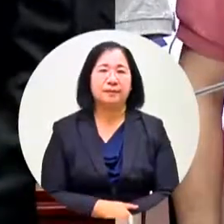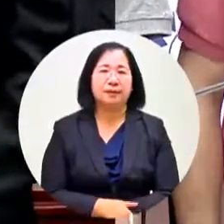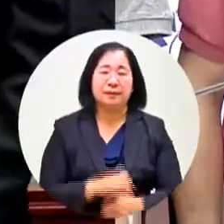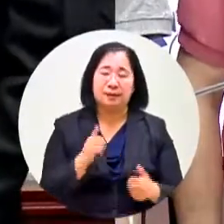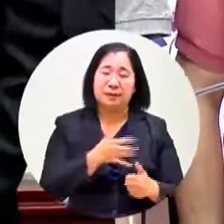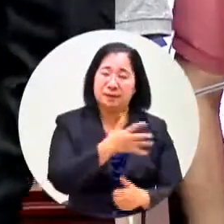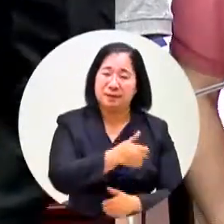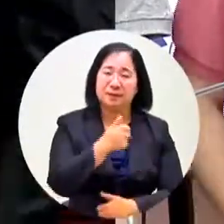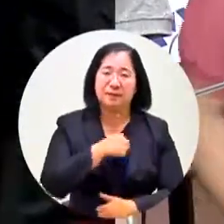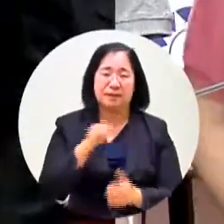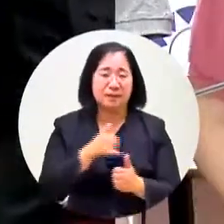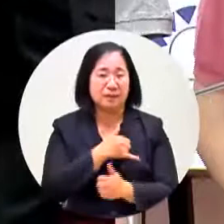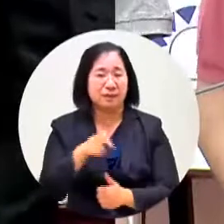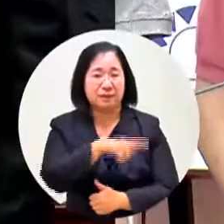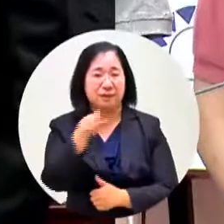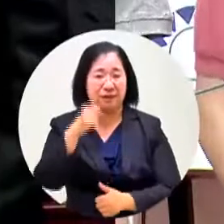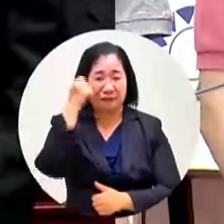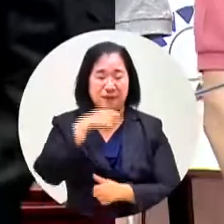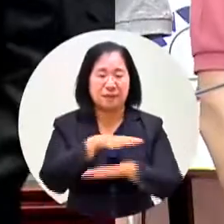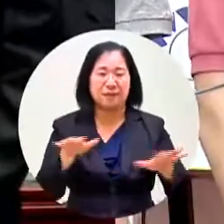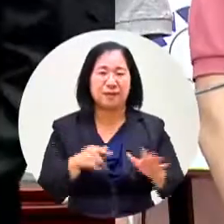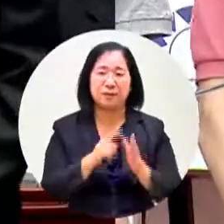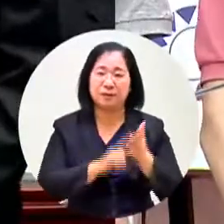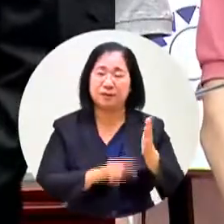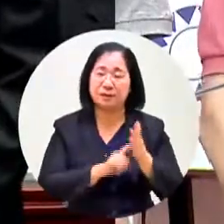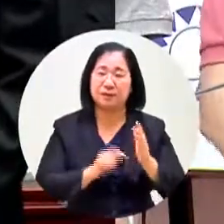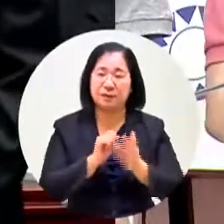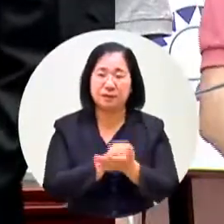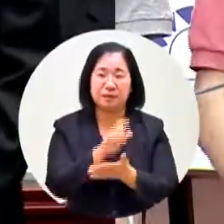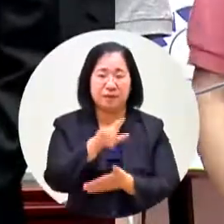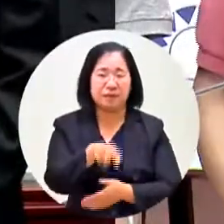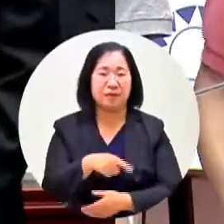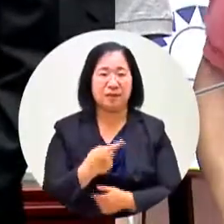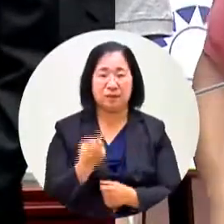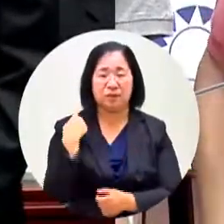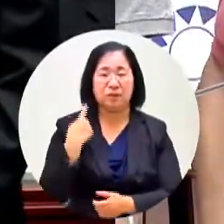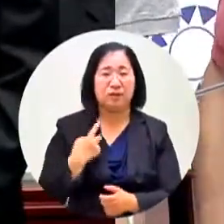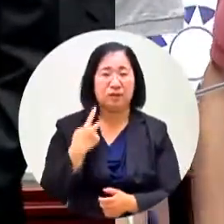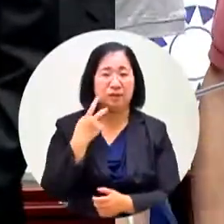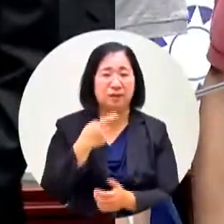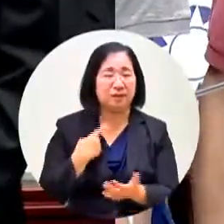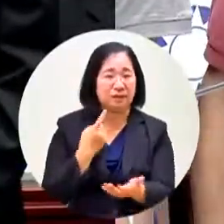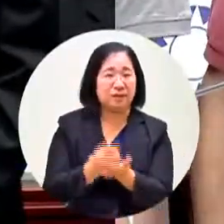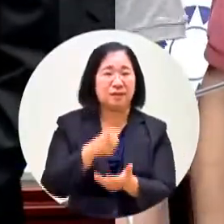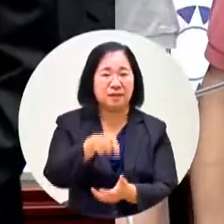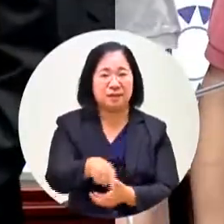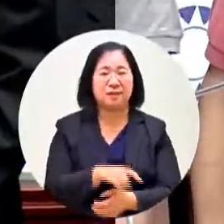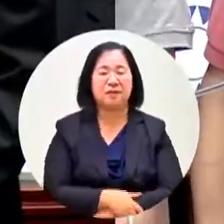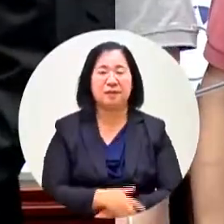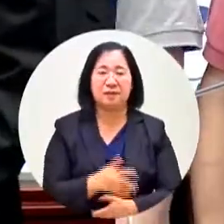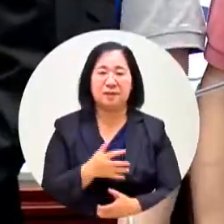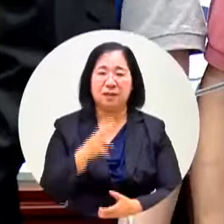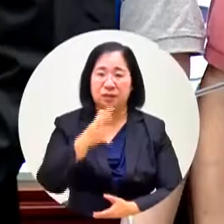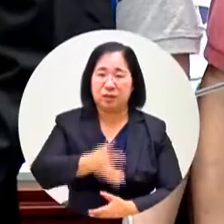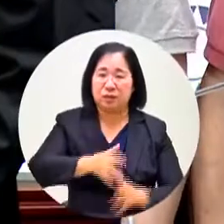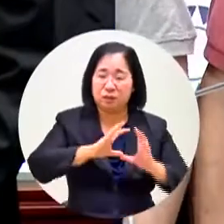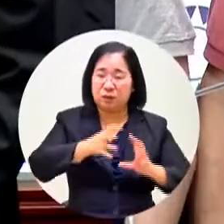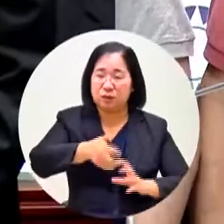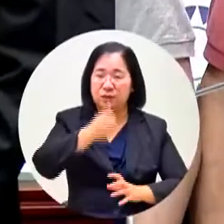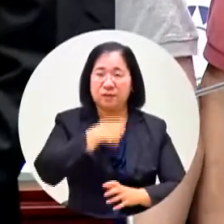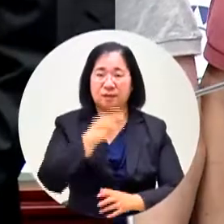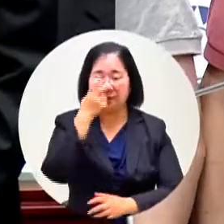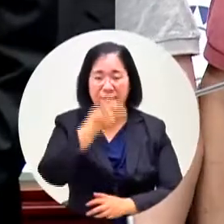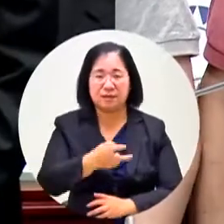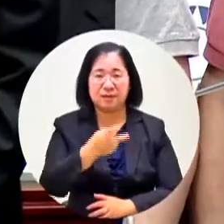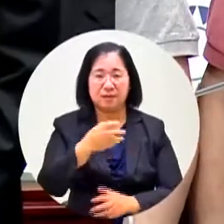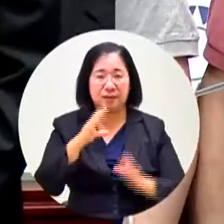哪里？你可不可以简单跟大家说明一下？是， 议长啊，各位议员，大家早。那接下来我简单报告一下这次桥